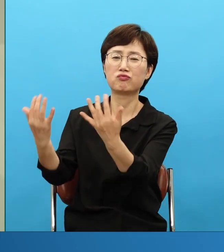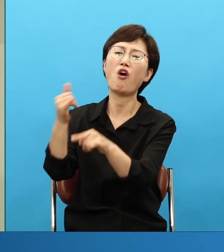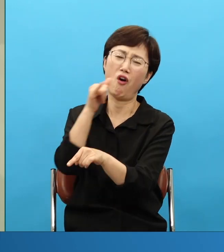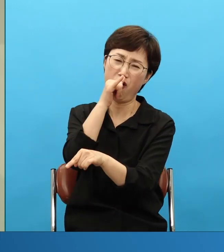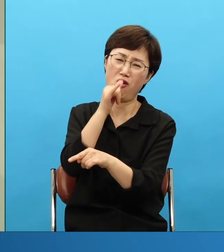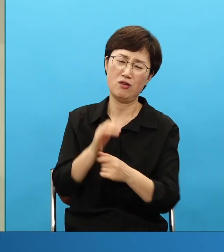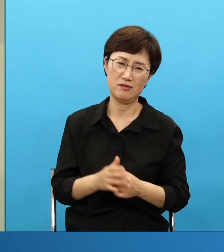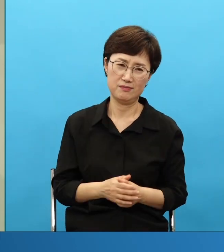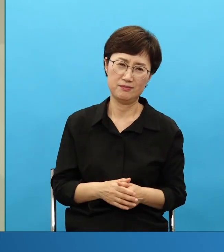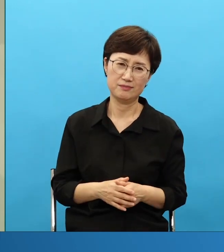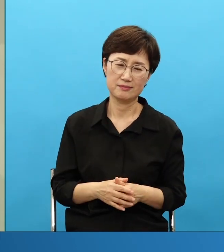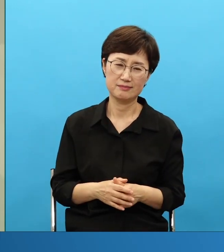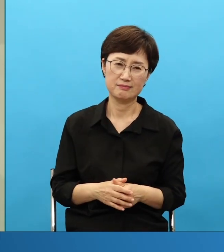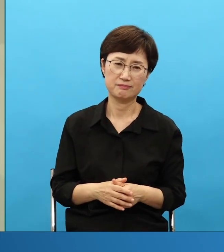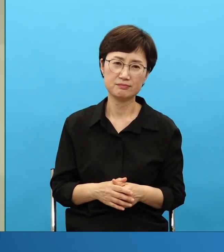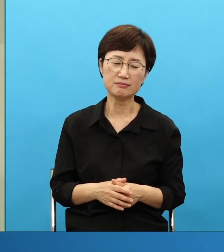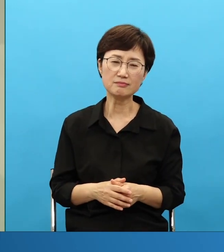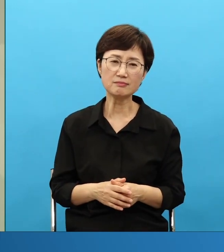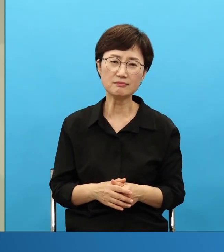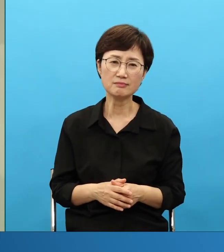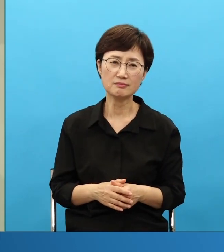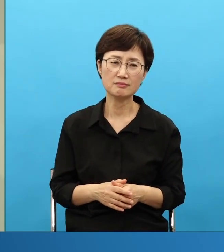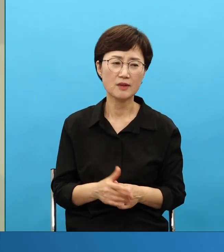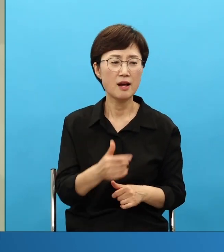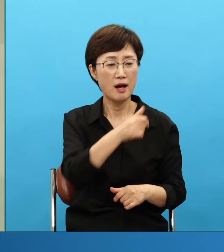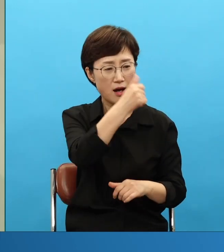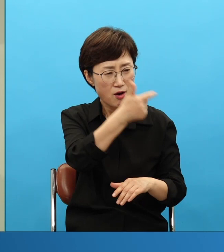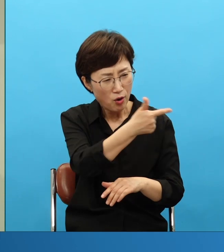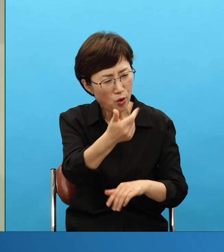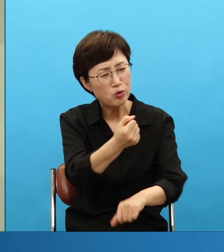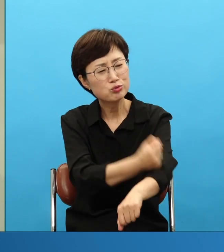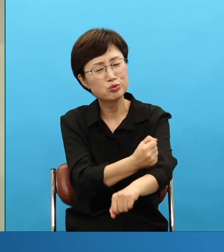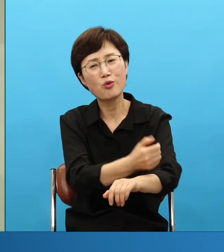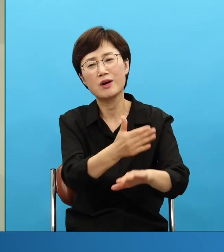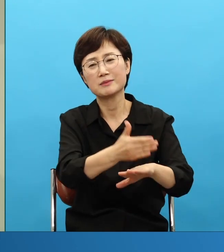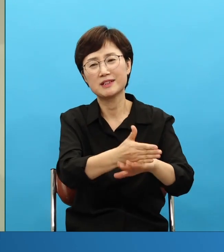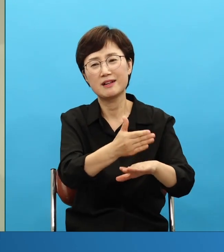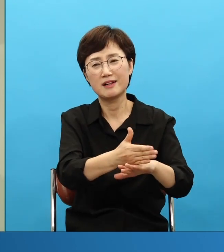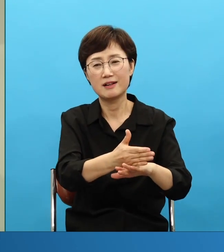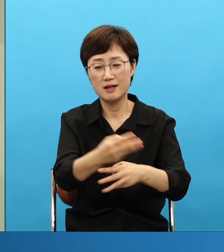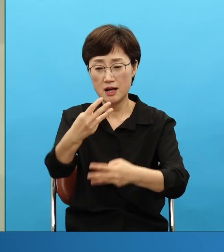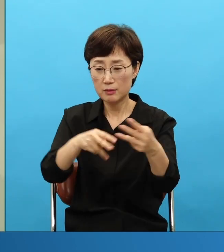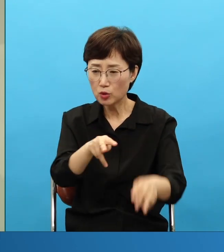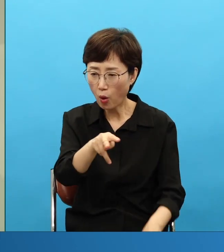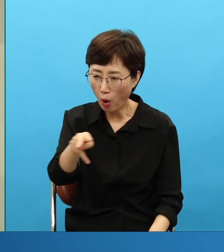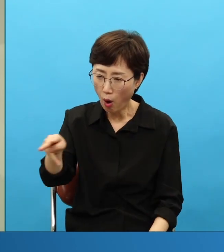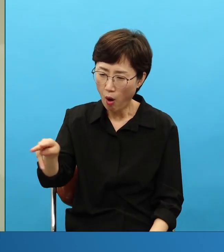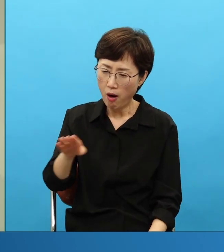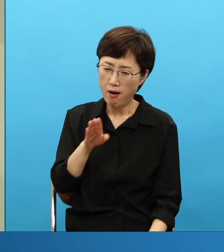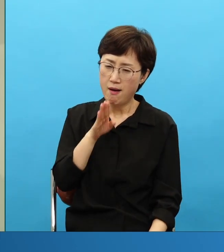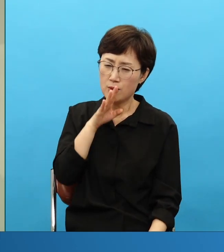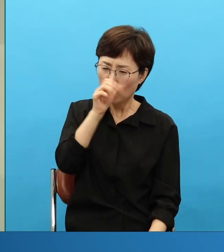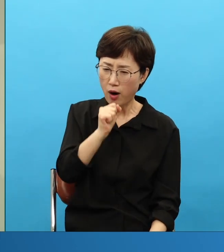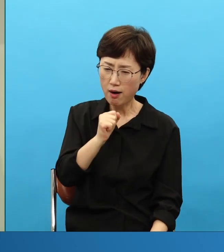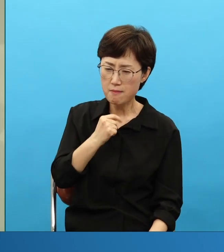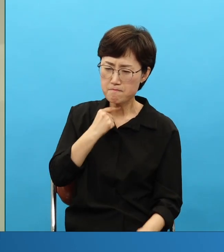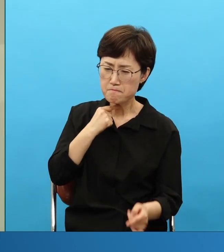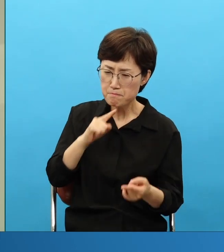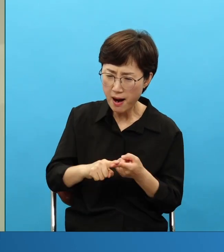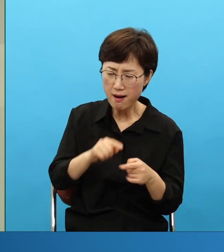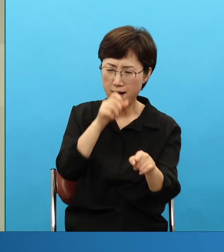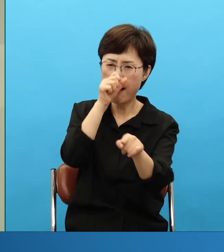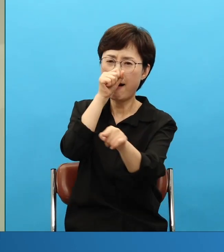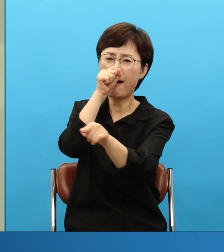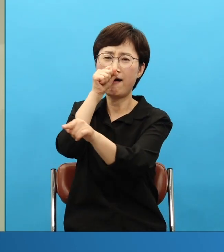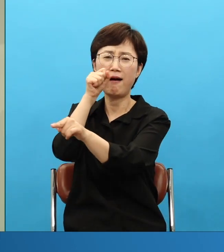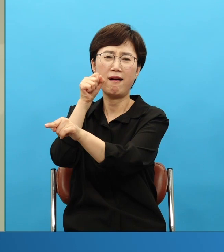elders exist that we've got the next generation arising 얼마나 like this. 감사한지 몰라요. It's something to be so 괜찮은 thankful for. 렘넌트들이 너무 많아. There are so many great remnants here. 그리고 가보니까 이